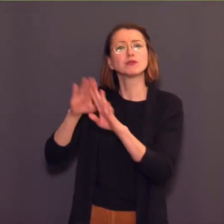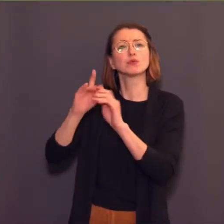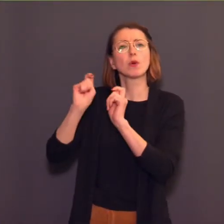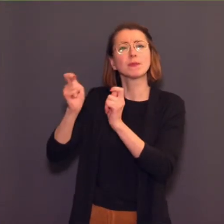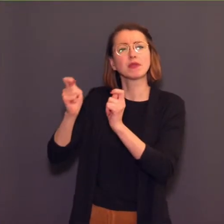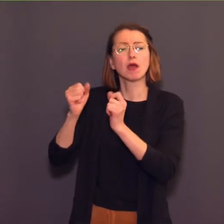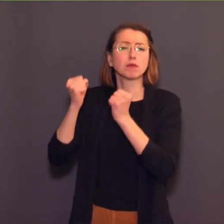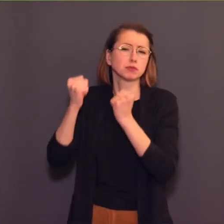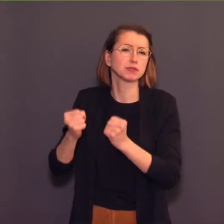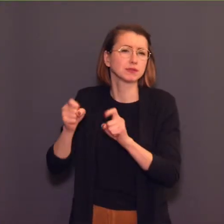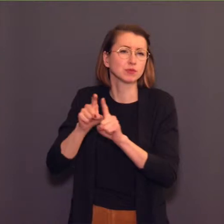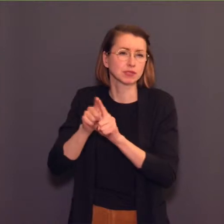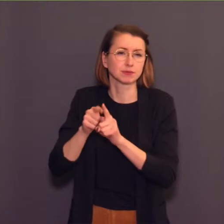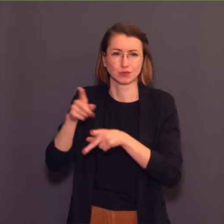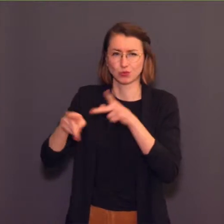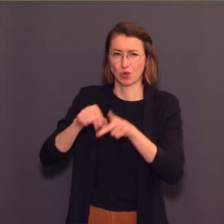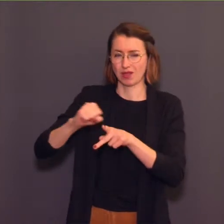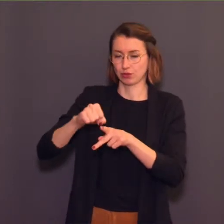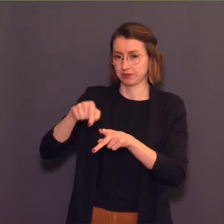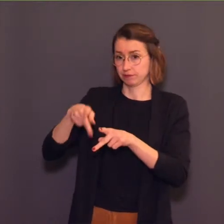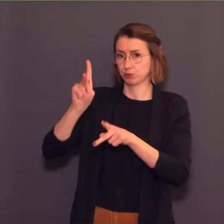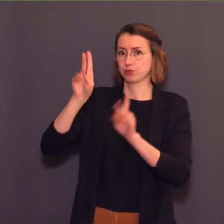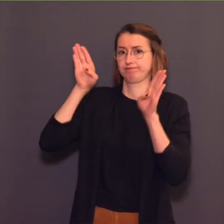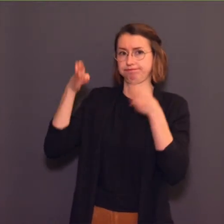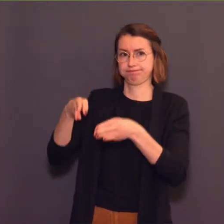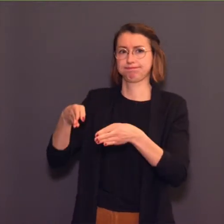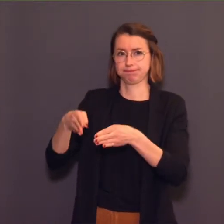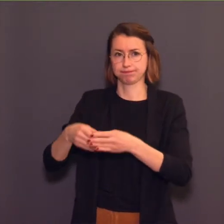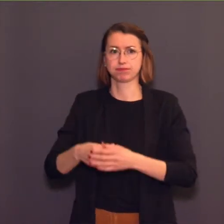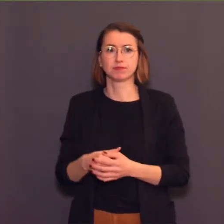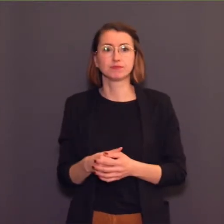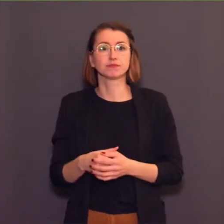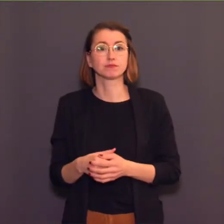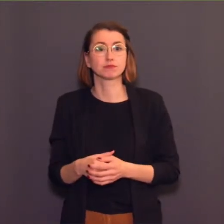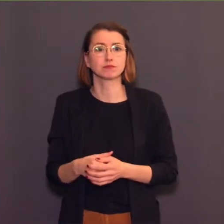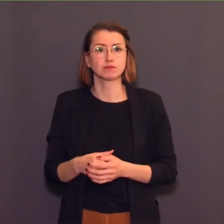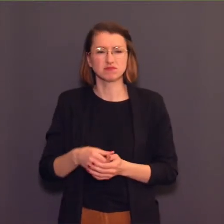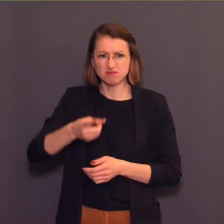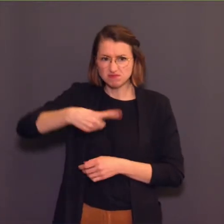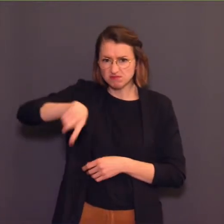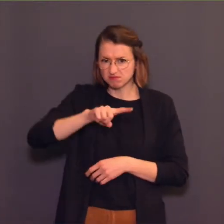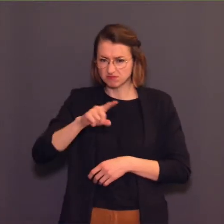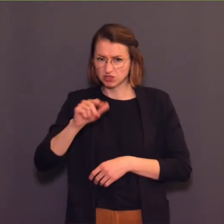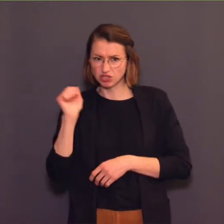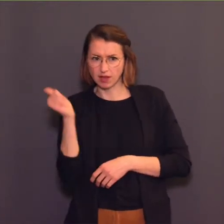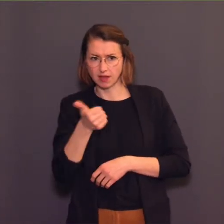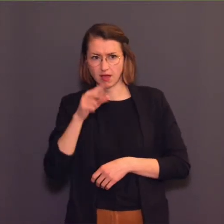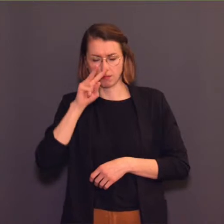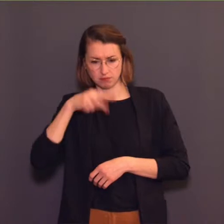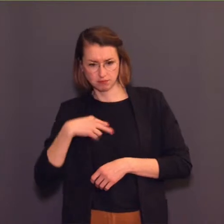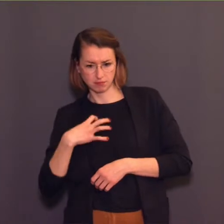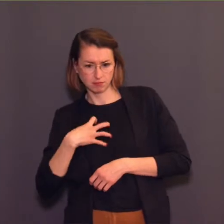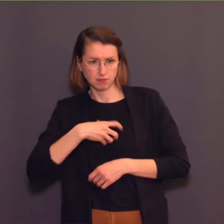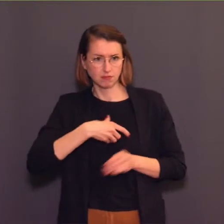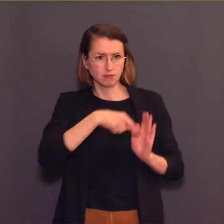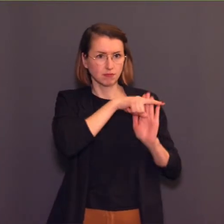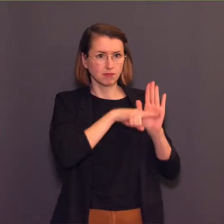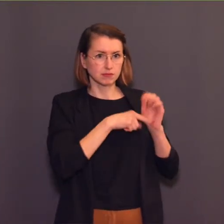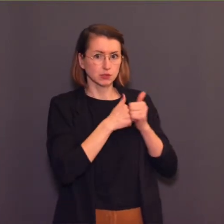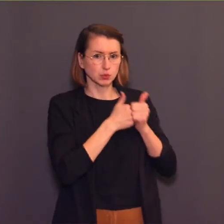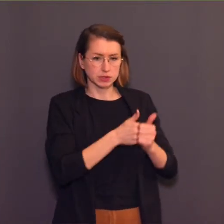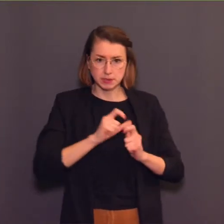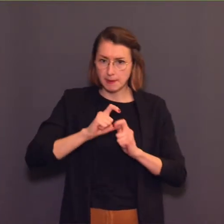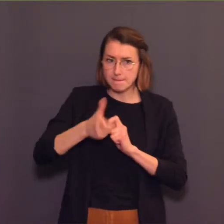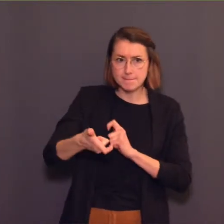comment une modification de comportement peut avoir un impact extrêmement important pour éviter de dépasser les seuils dont on a